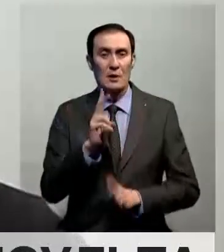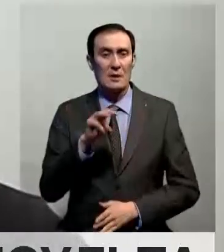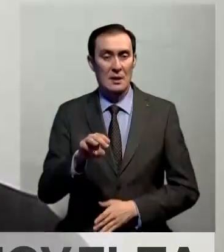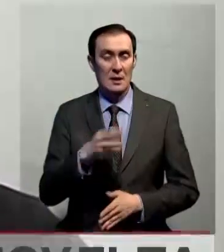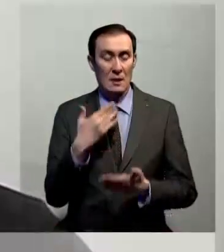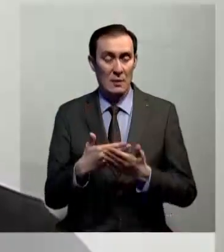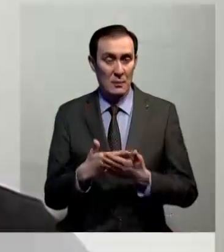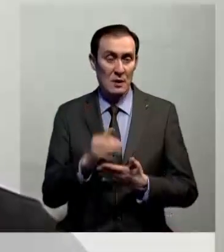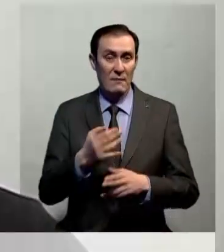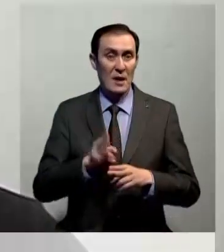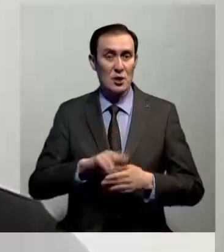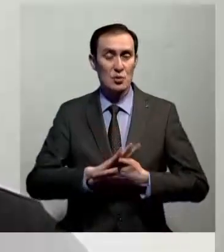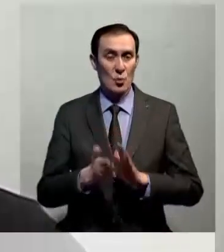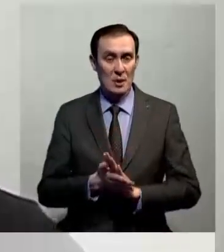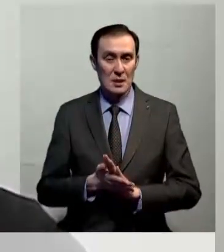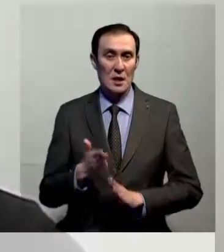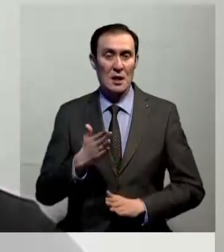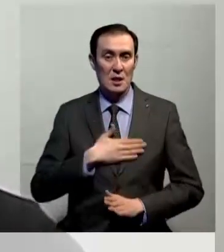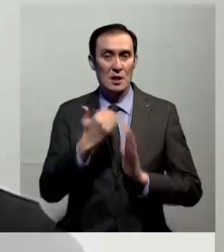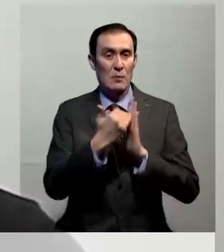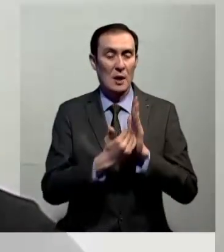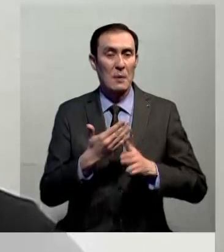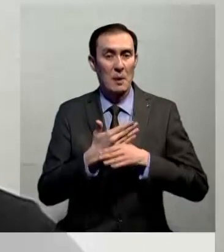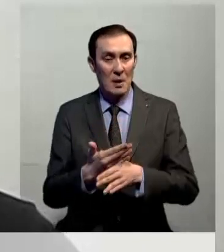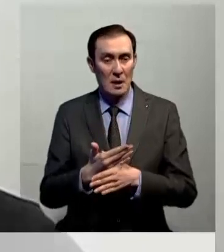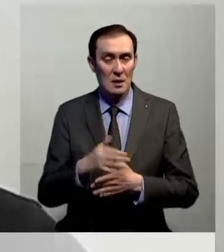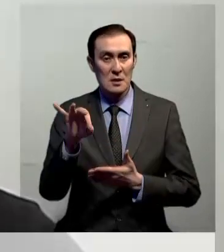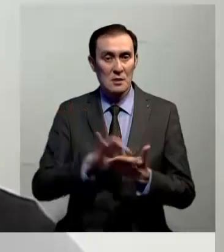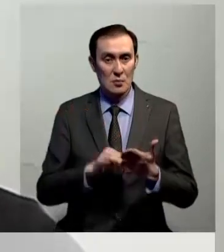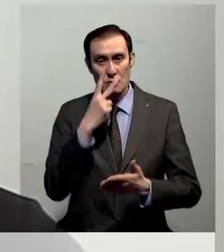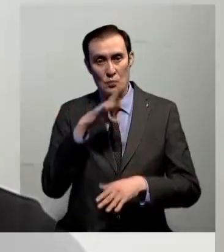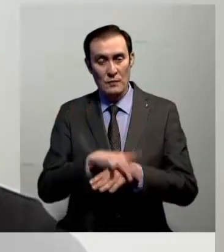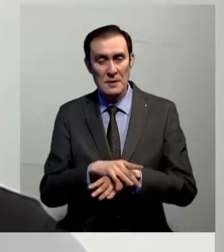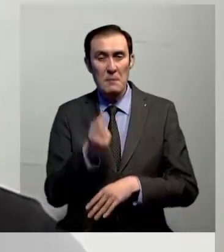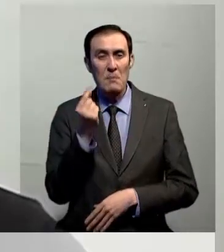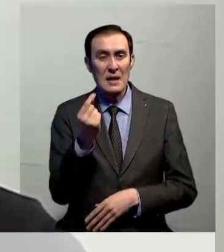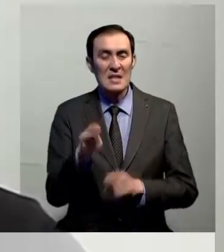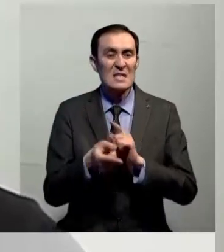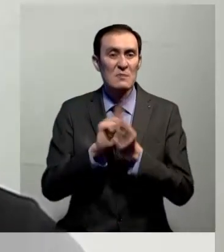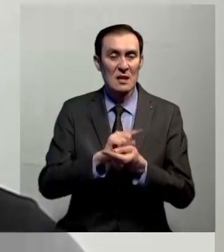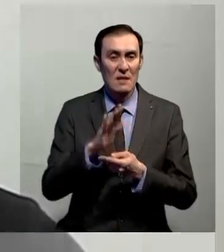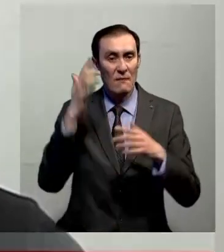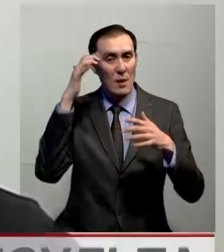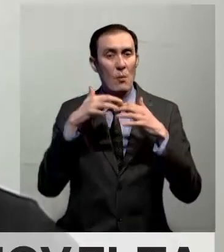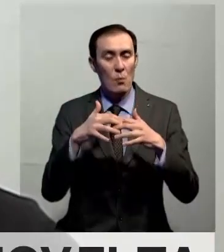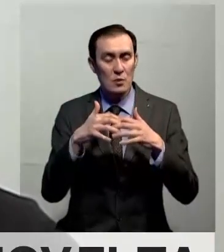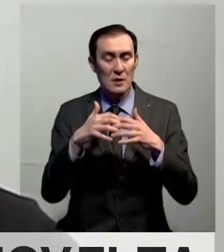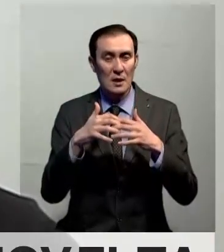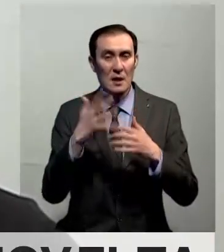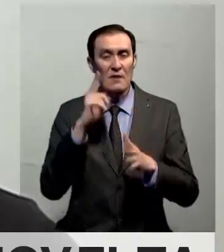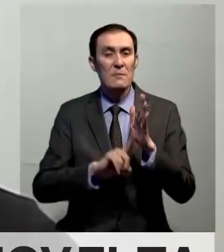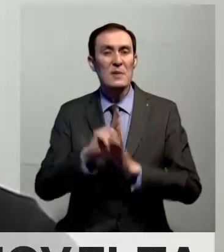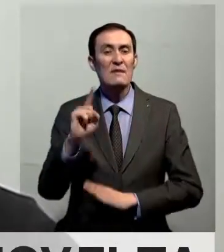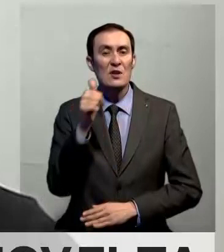чистые. И в этой ситуации наш продукт именно помогает. Мы помогаем увидеть маленькие изменения, которые в мозге происходят в первые там,